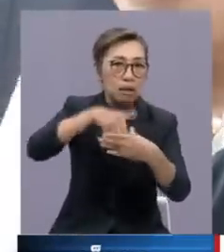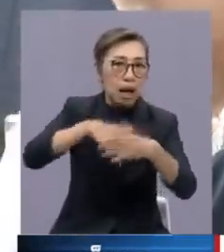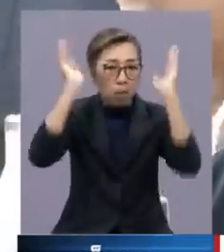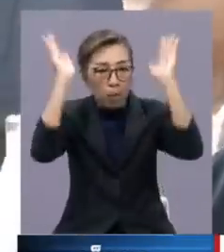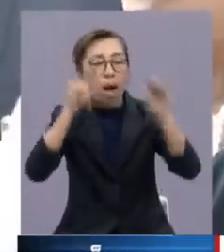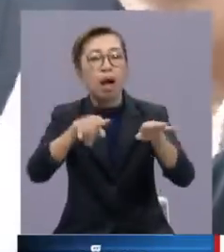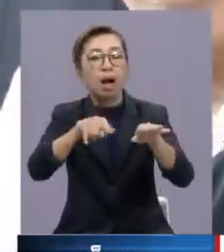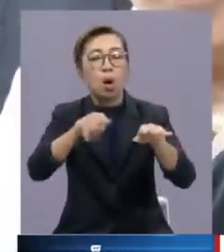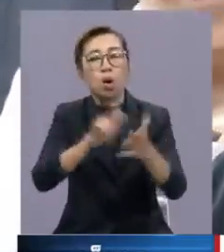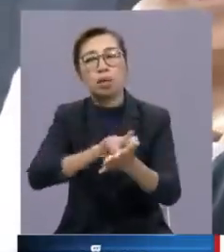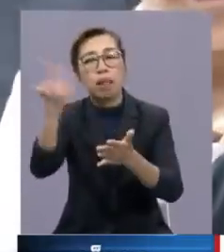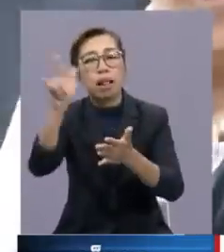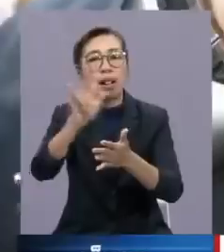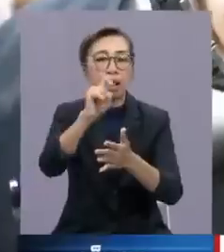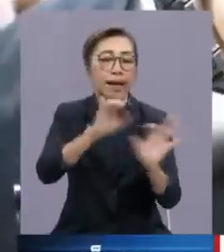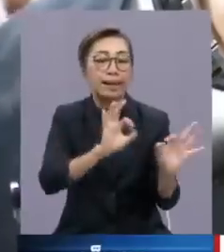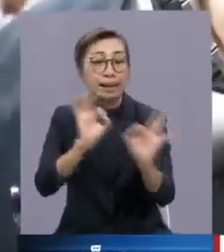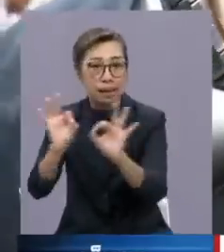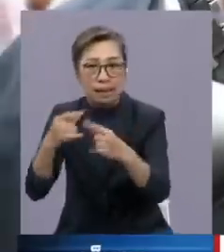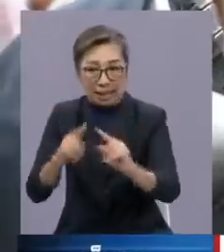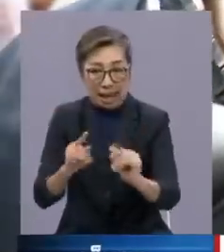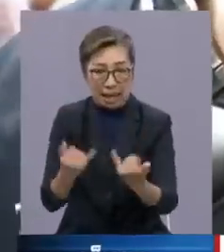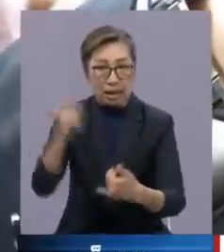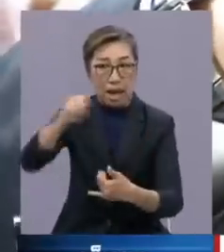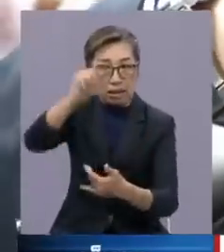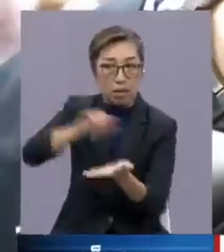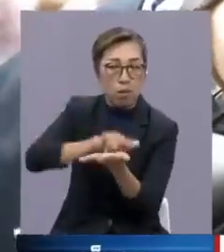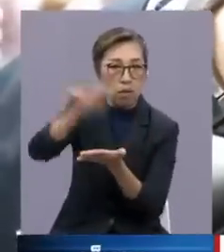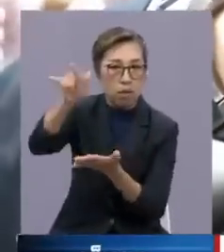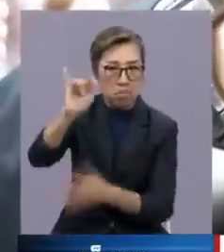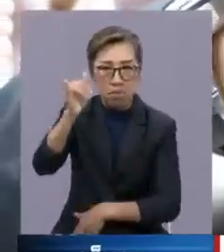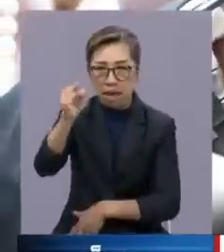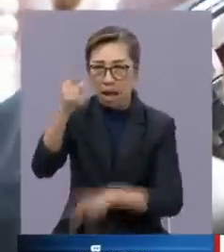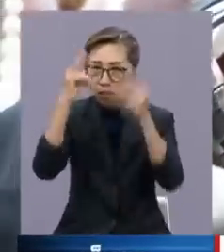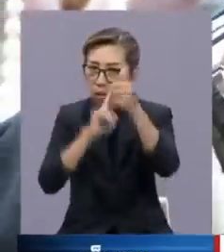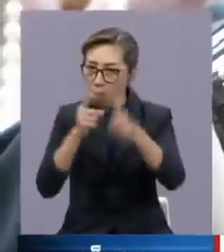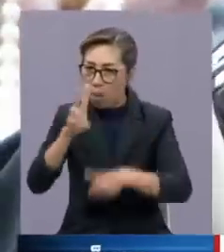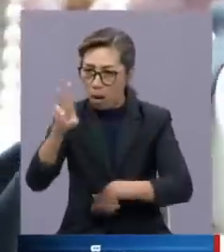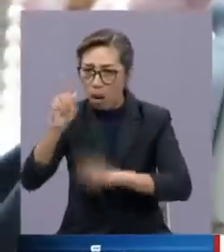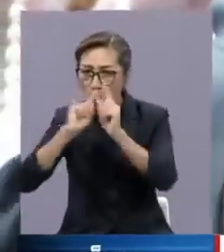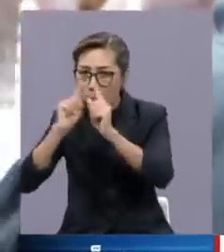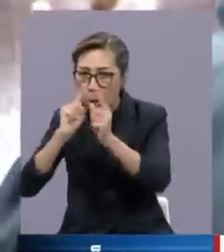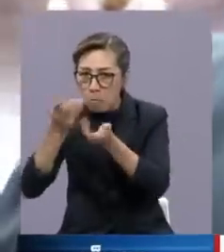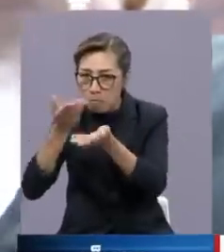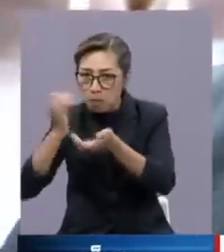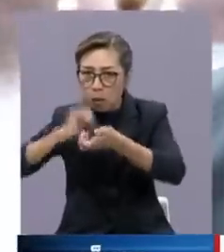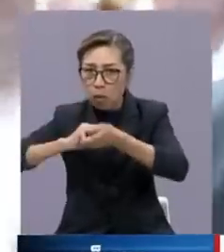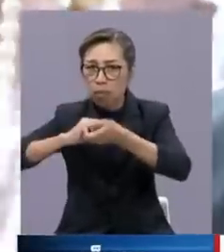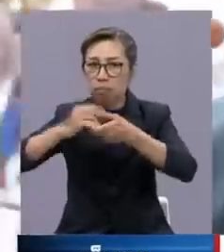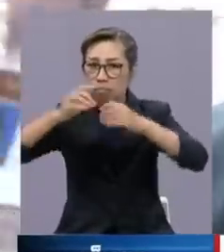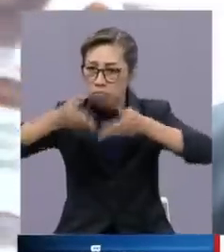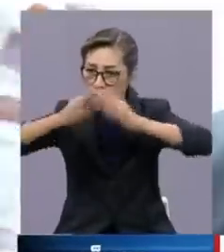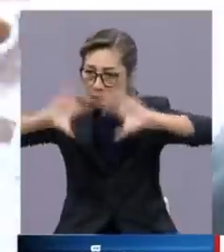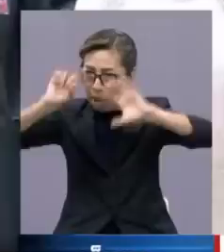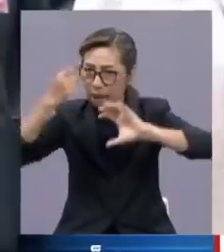ทางไปในครั้งนี้ทำให้ถูกจับตามองเรื่องของการจับขั้วตั้งรัฐบาลอีกแล้วนะฮะโดยมีพลเอกประวิตรเนี่ยเป็